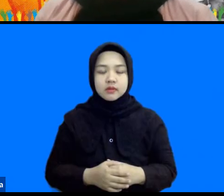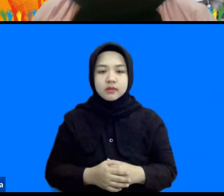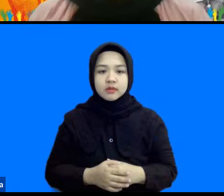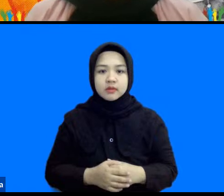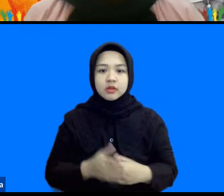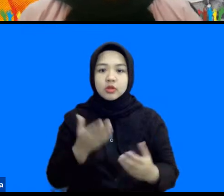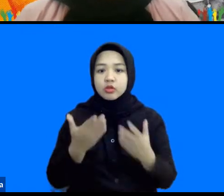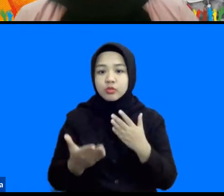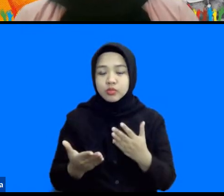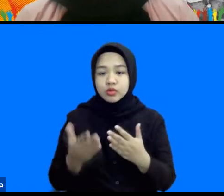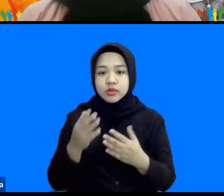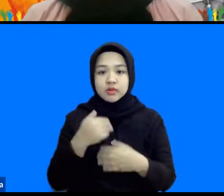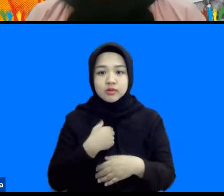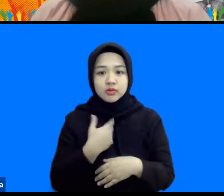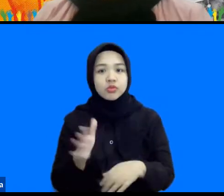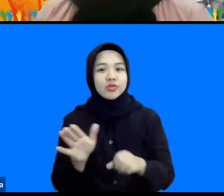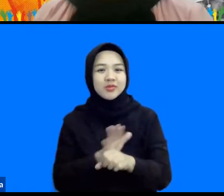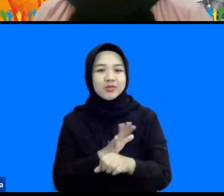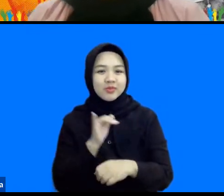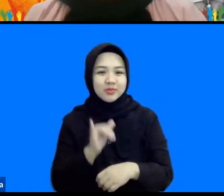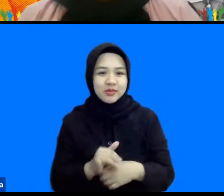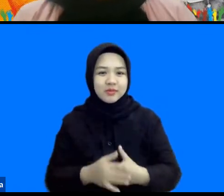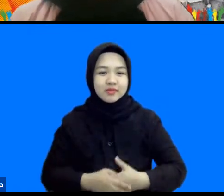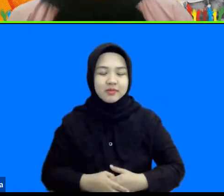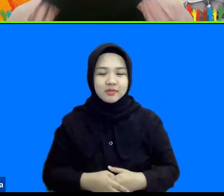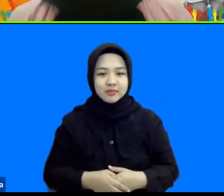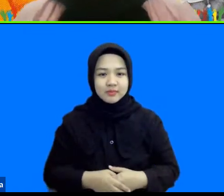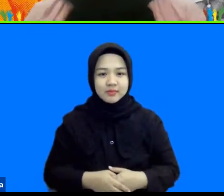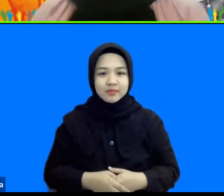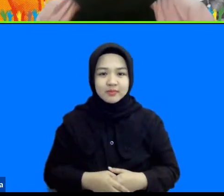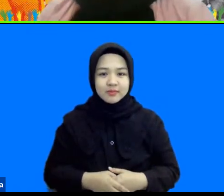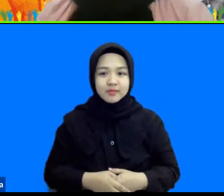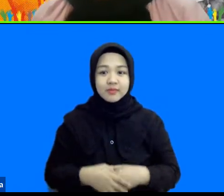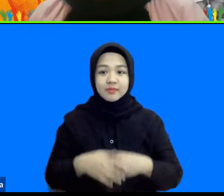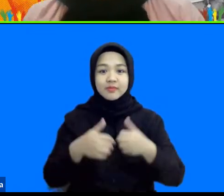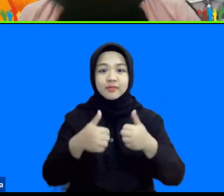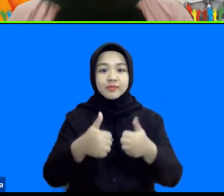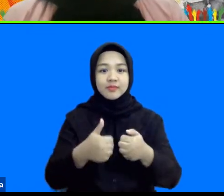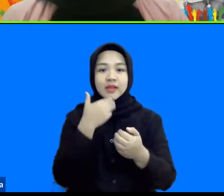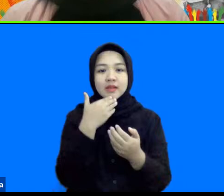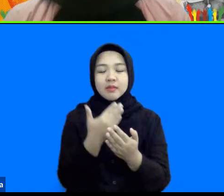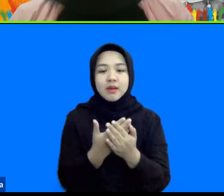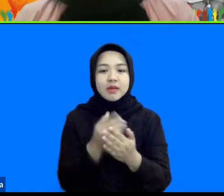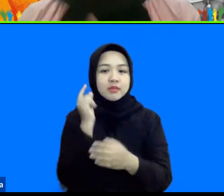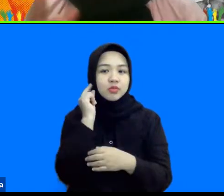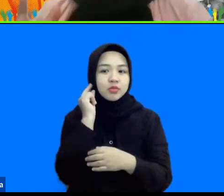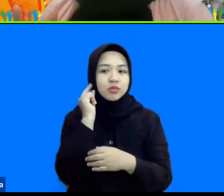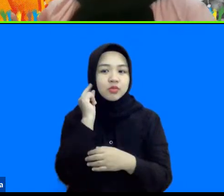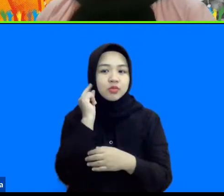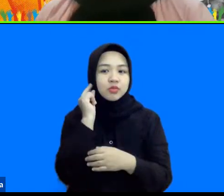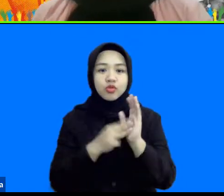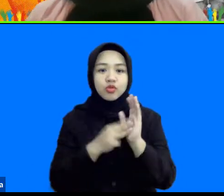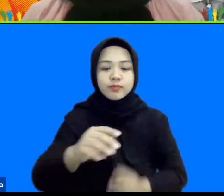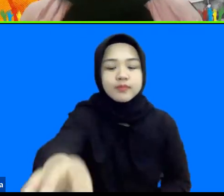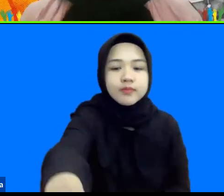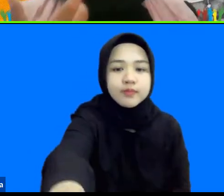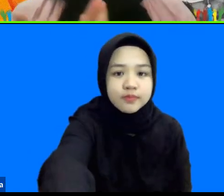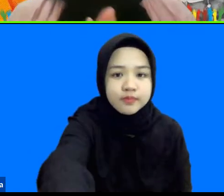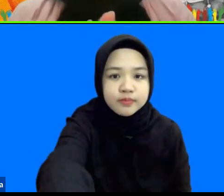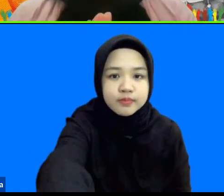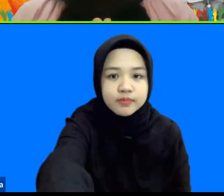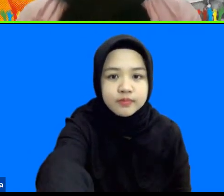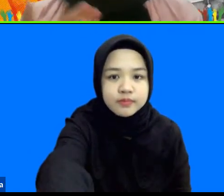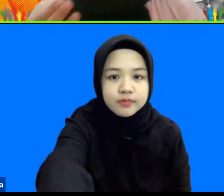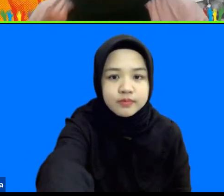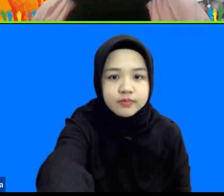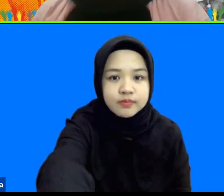Mungkin dari Bunda seperti itu ya dulu ya. Oke, baik. Terima kasih Bunda Kalau misalkan dari Bunda berarti memang dari